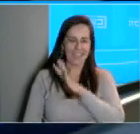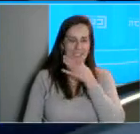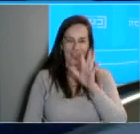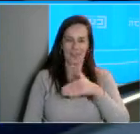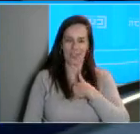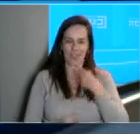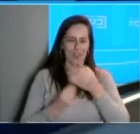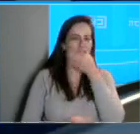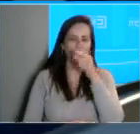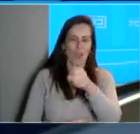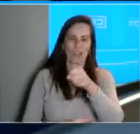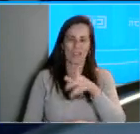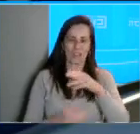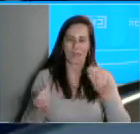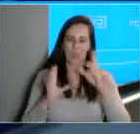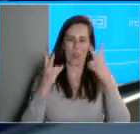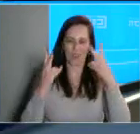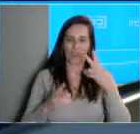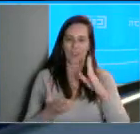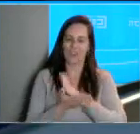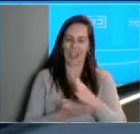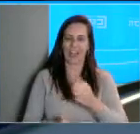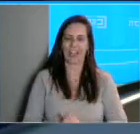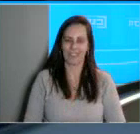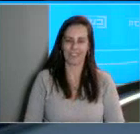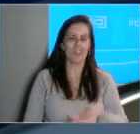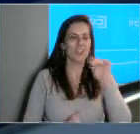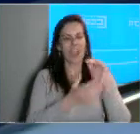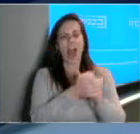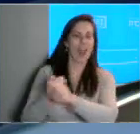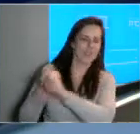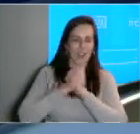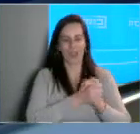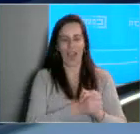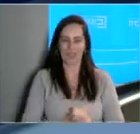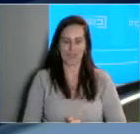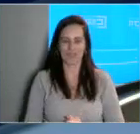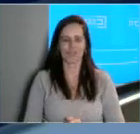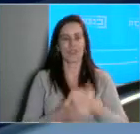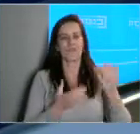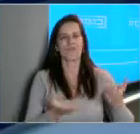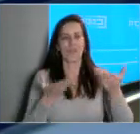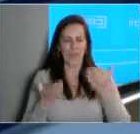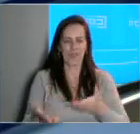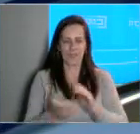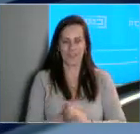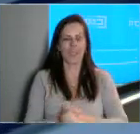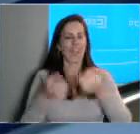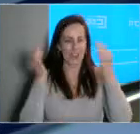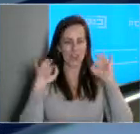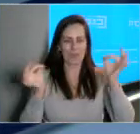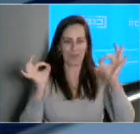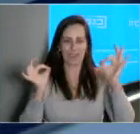כי גם לי יש דברים לשאול אותך, ויש דברים מאוד חשובים שהכנת לנו. נכון. שלום לכולם. שלום וברוכים הבאים